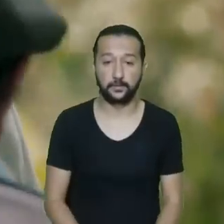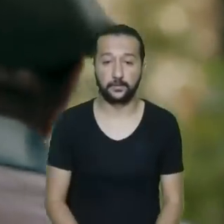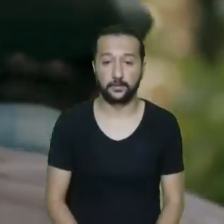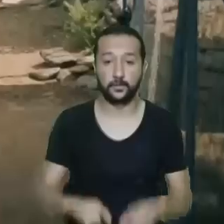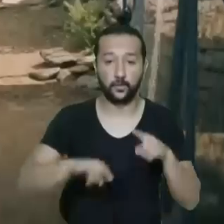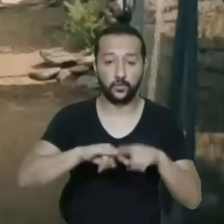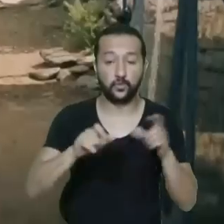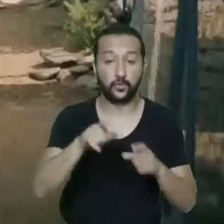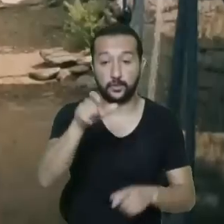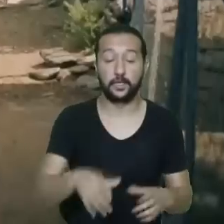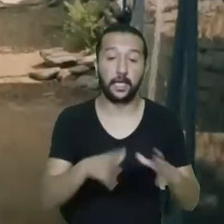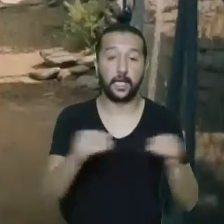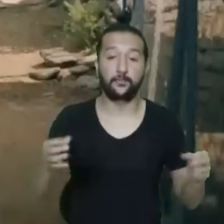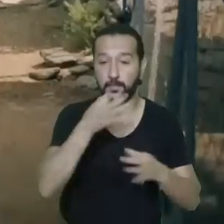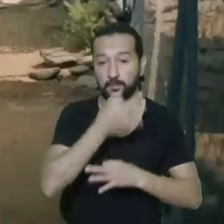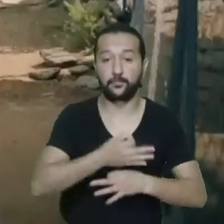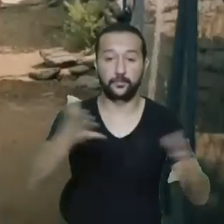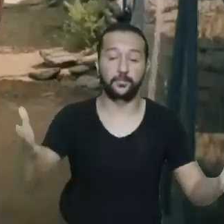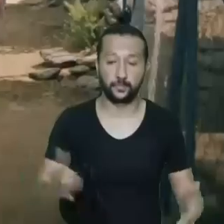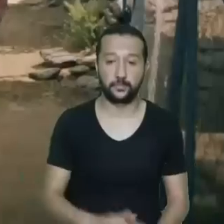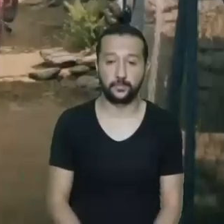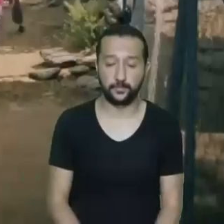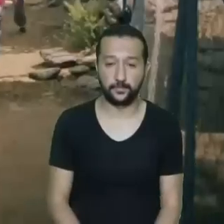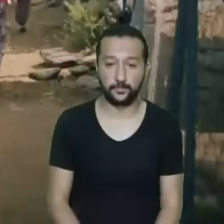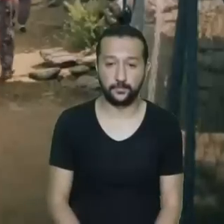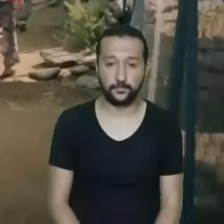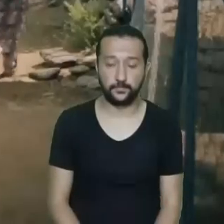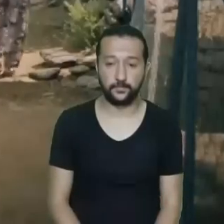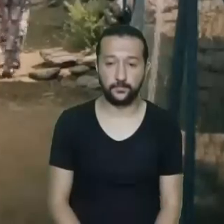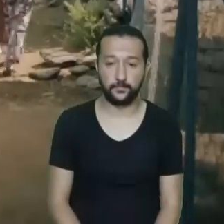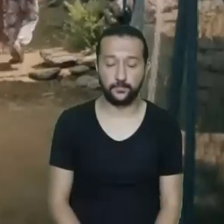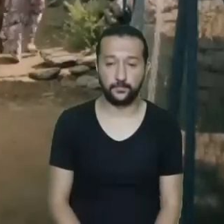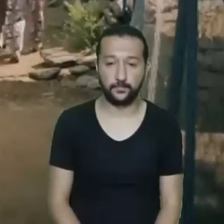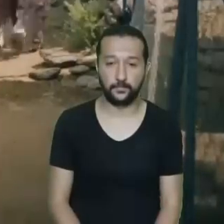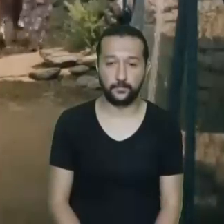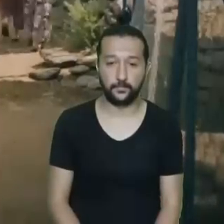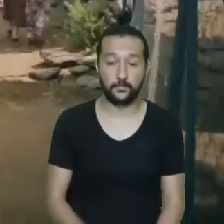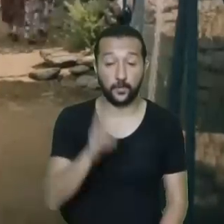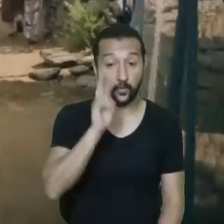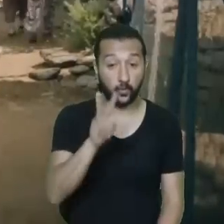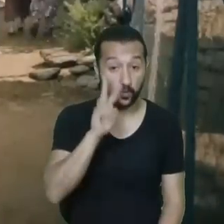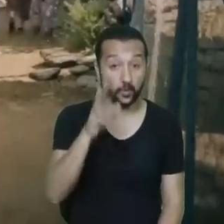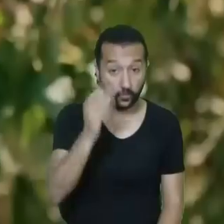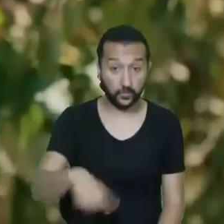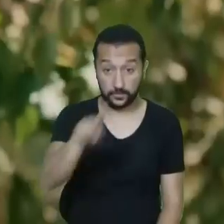İzin son yürek kayıp. Hüseyin arkalarından gevrek gevrek gülerek Cemilleri uğurladı. Görenlerim,